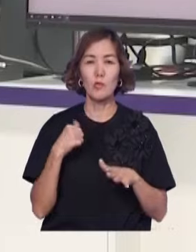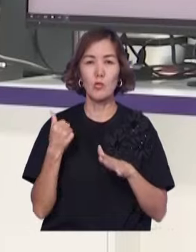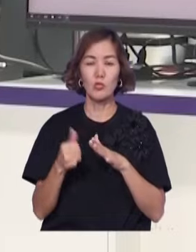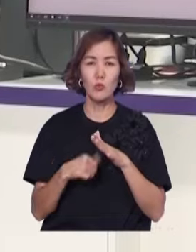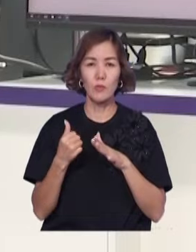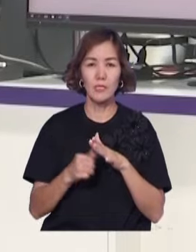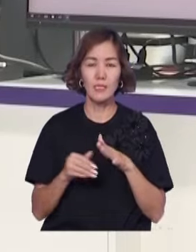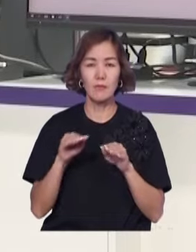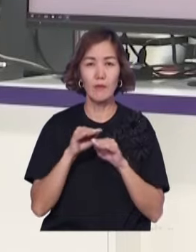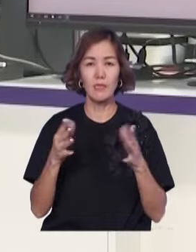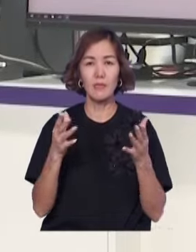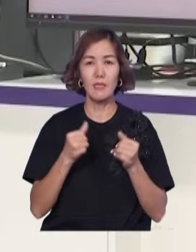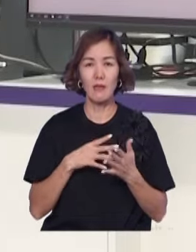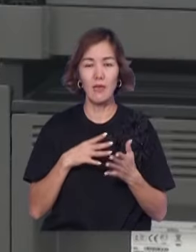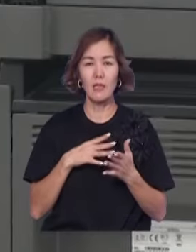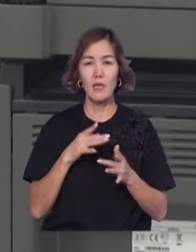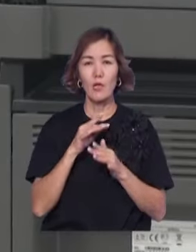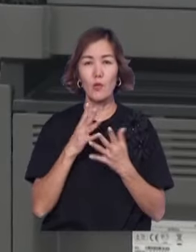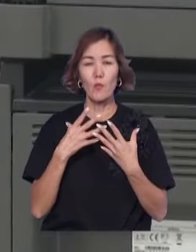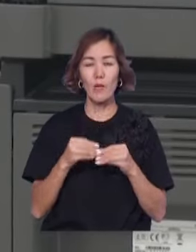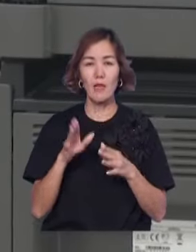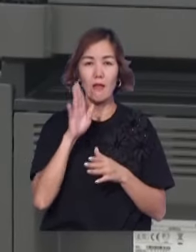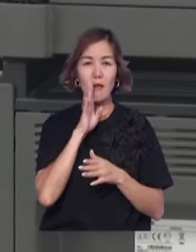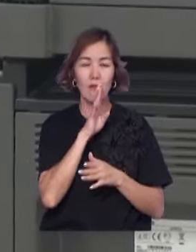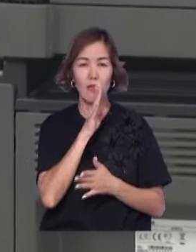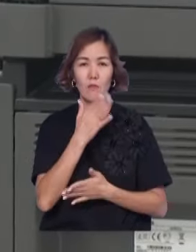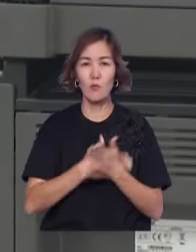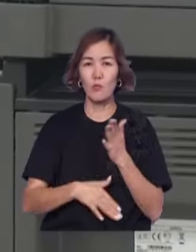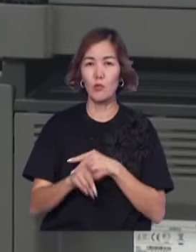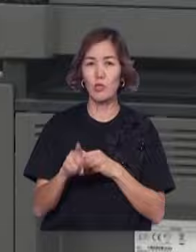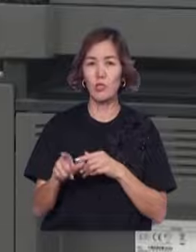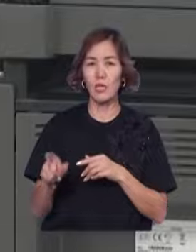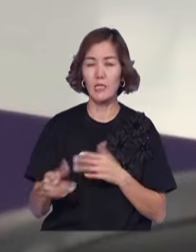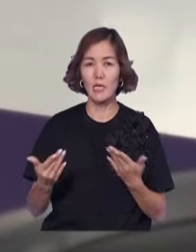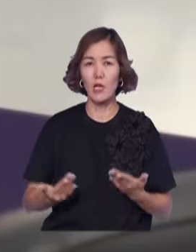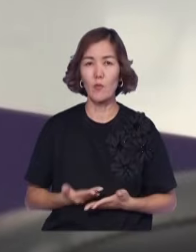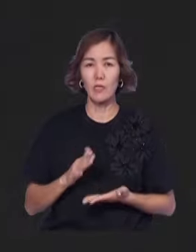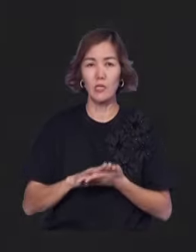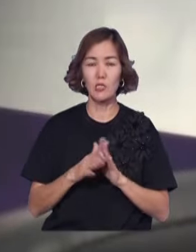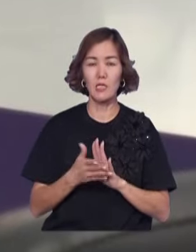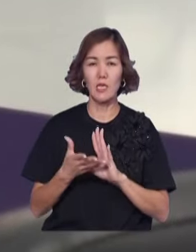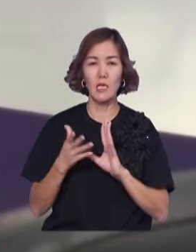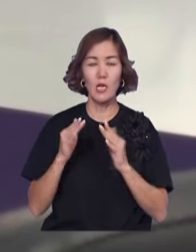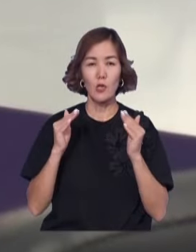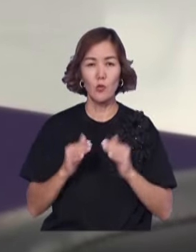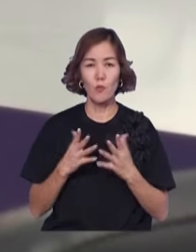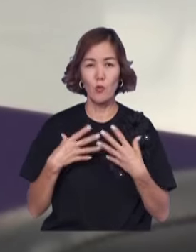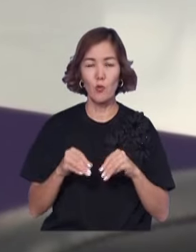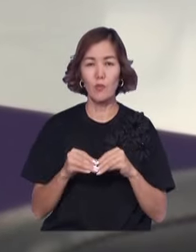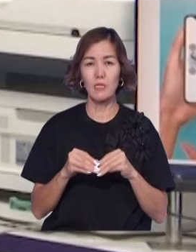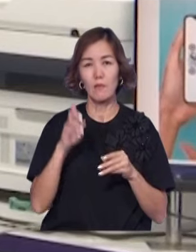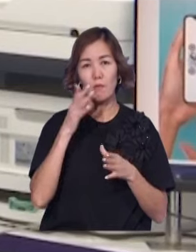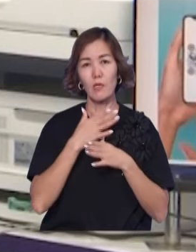жұмыссыз мәртебесін алған. Сонымен қатар көп балалы аналар, мүмкіндігі шектеулі жандар мен әлеуметтік жағдайы төмен отбасыларға да мемлекеттік